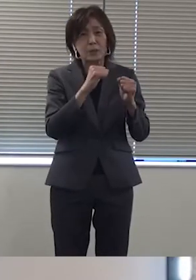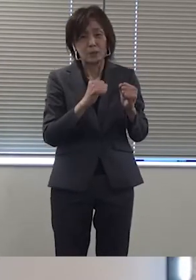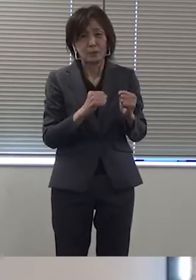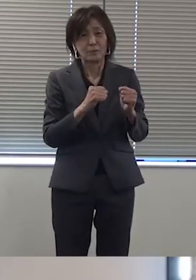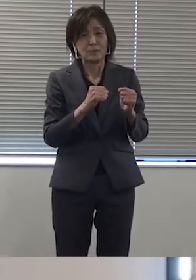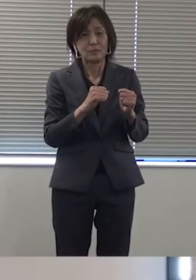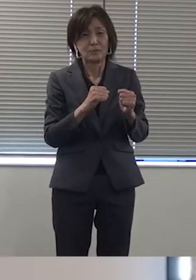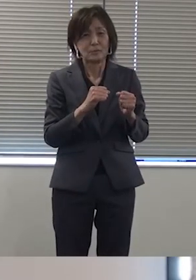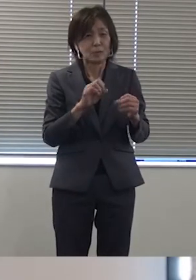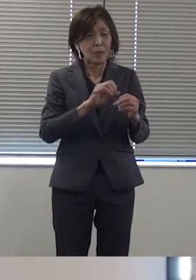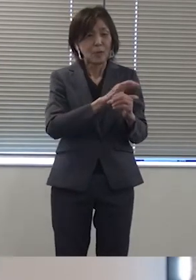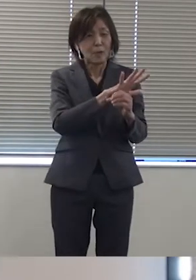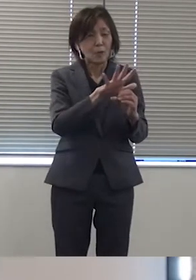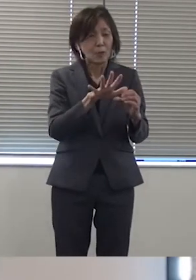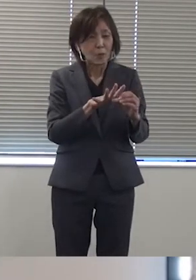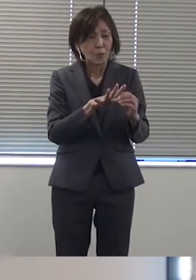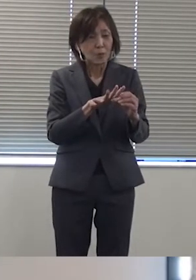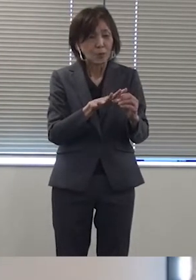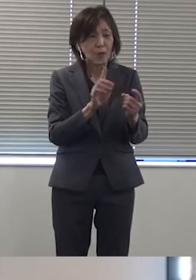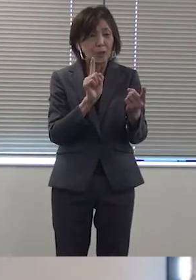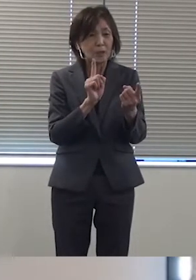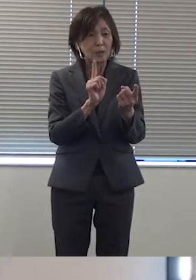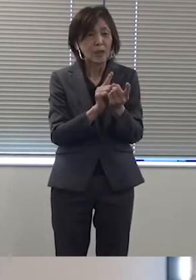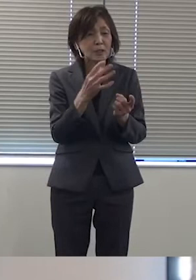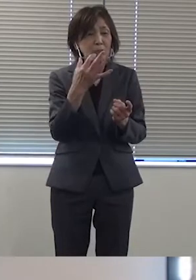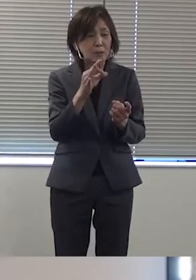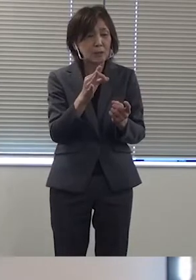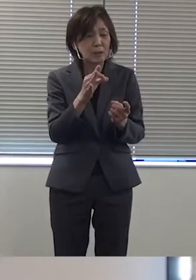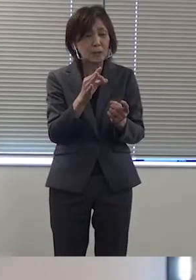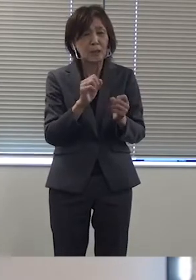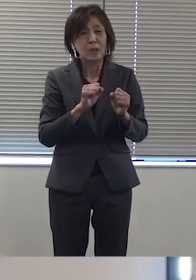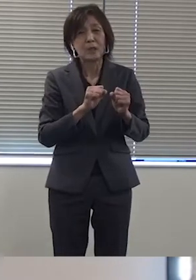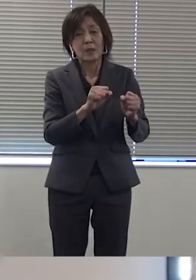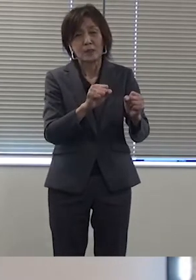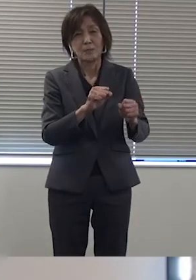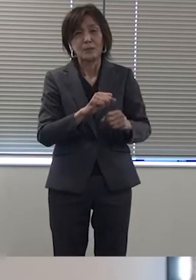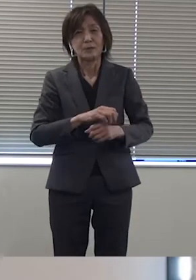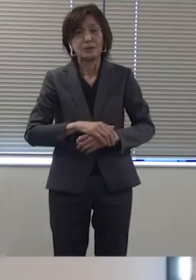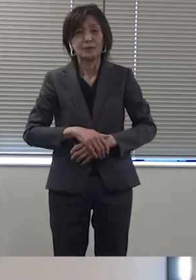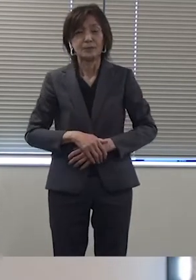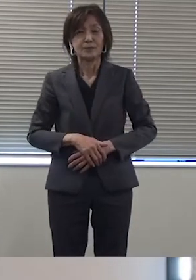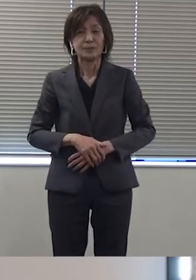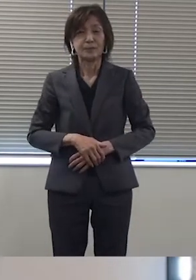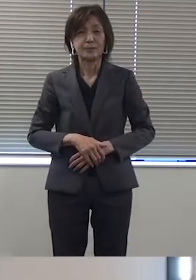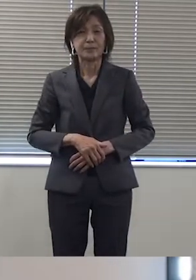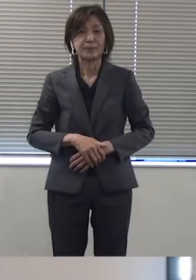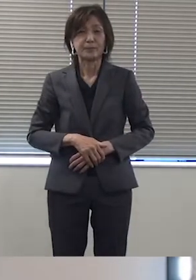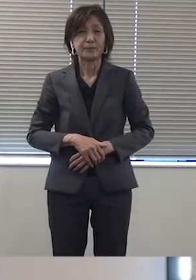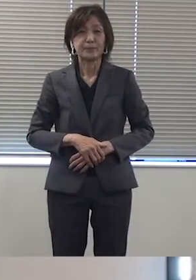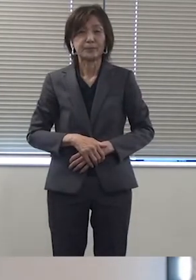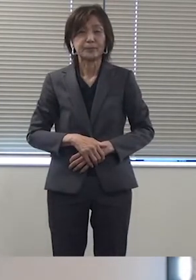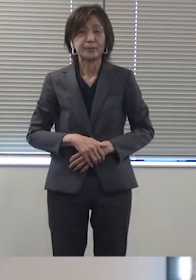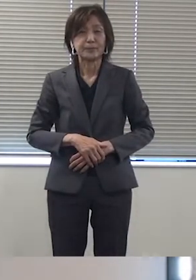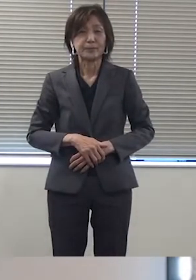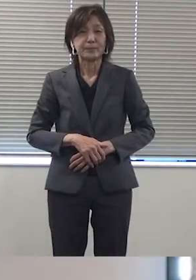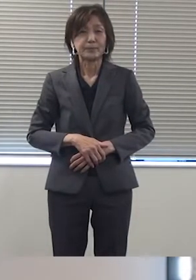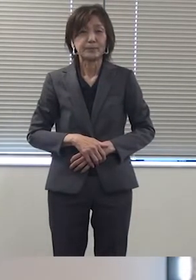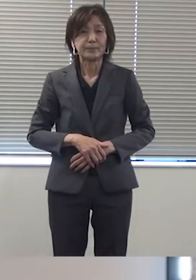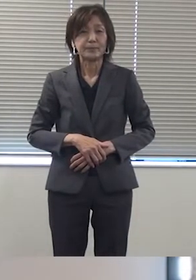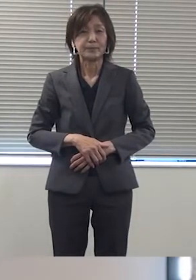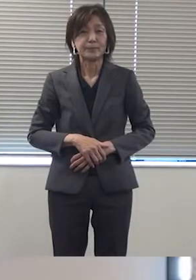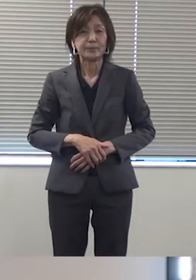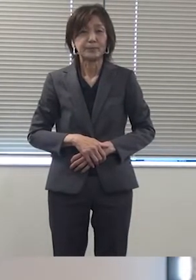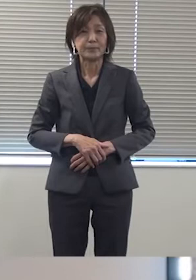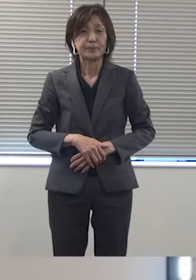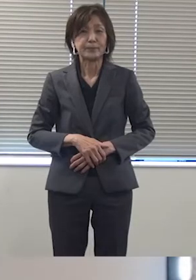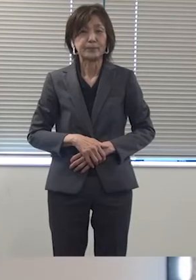には思います。それとまあ税収の関係を心配してたんですが、まあ、国税も出